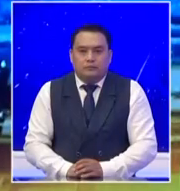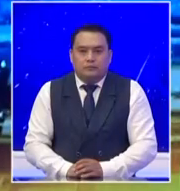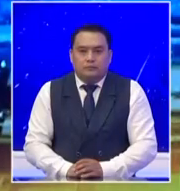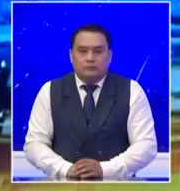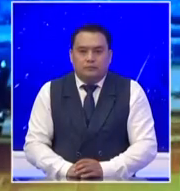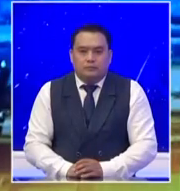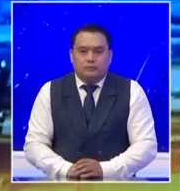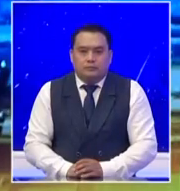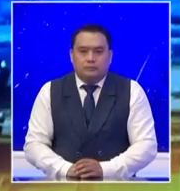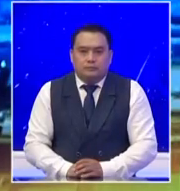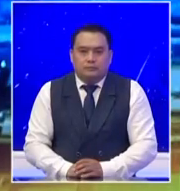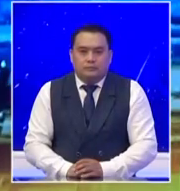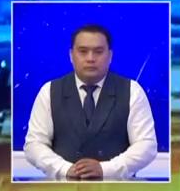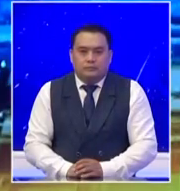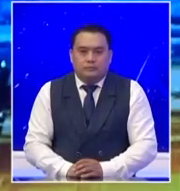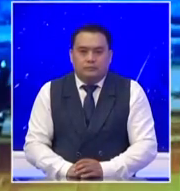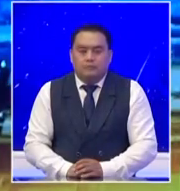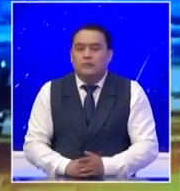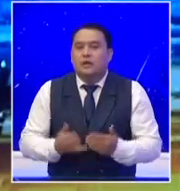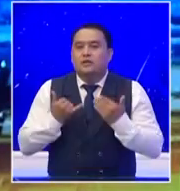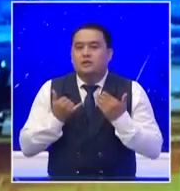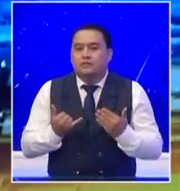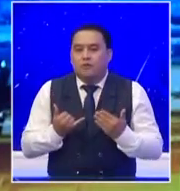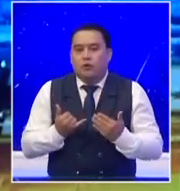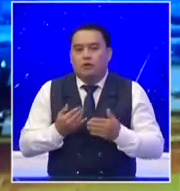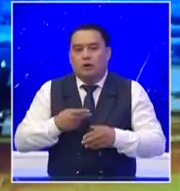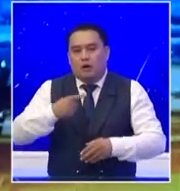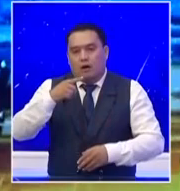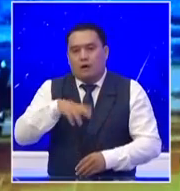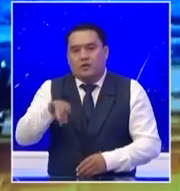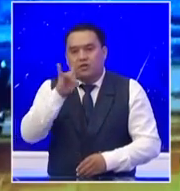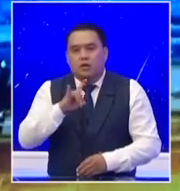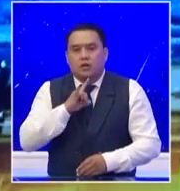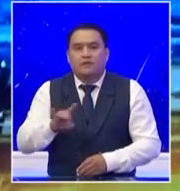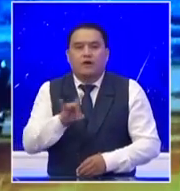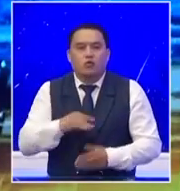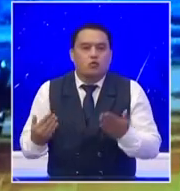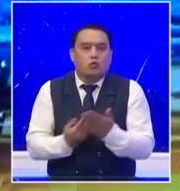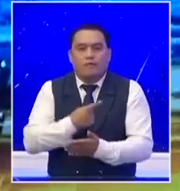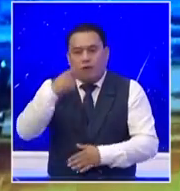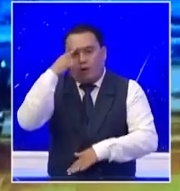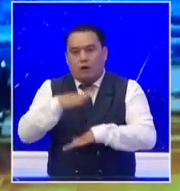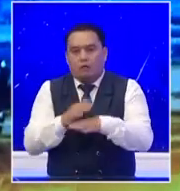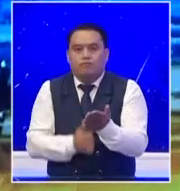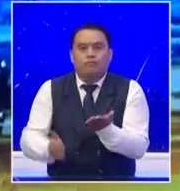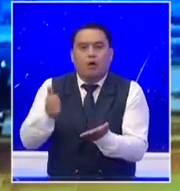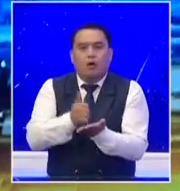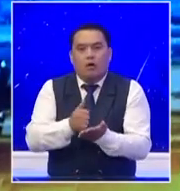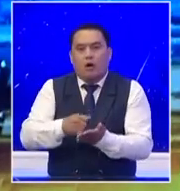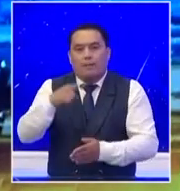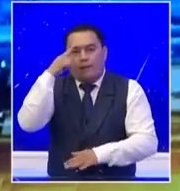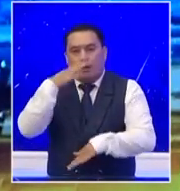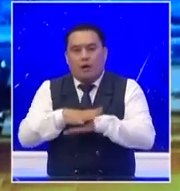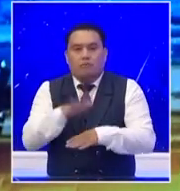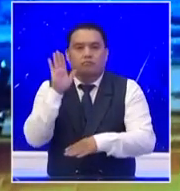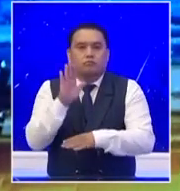А теперь об этом и другом более подробнее. Сегодня активу Ембекшех Казахского района представили нового акима. Распоряжением главы края